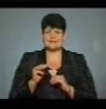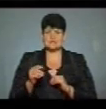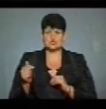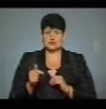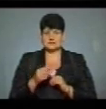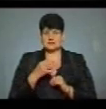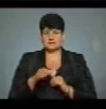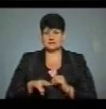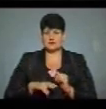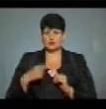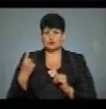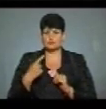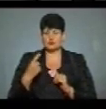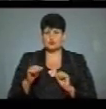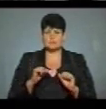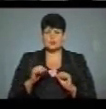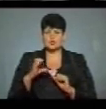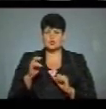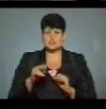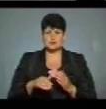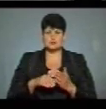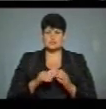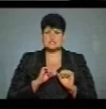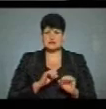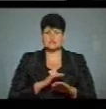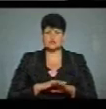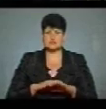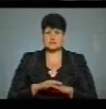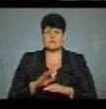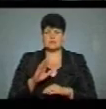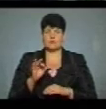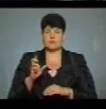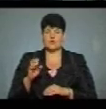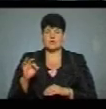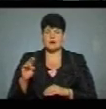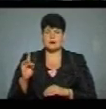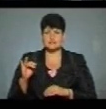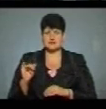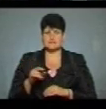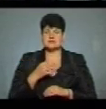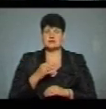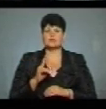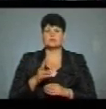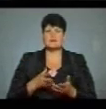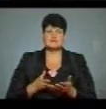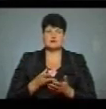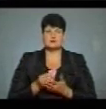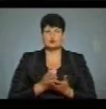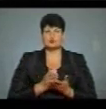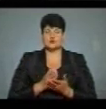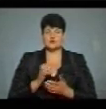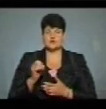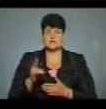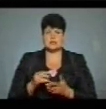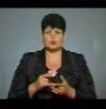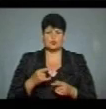1 160 000 гривень, повідомив директор обласного департаменту соцзахисту населення Вадим Боярський. Він розповів, хто фінансуватиме обслуговування соціального